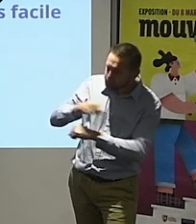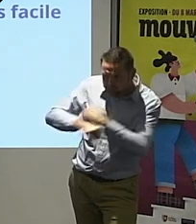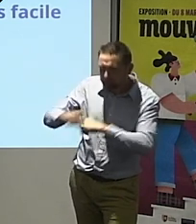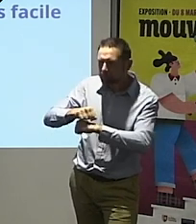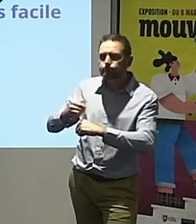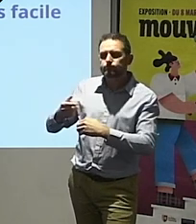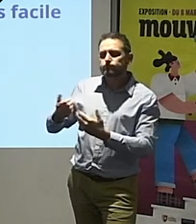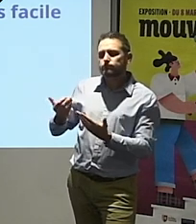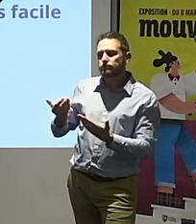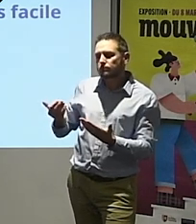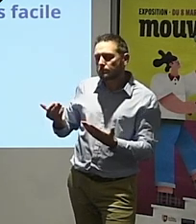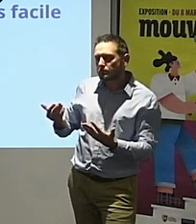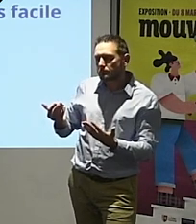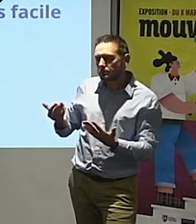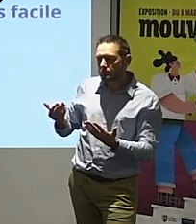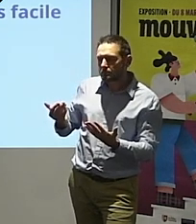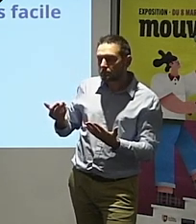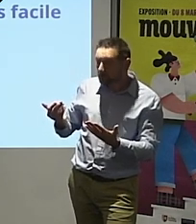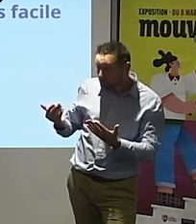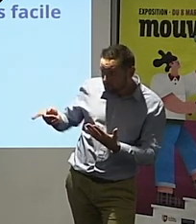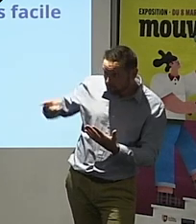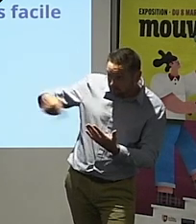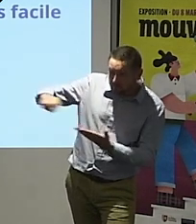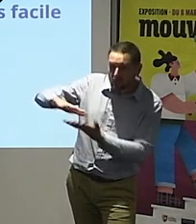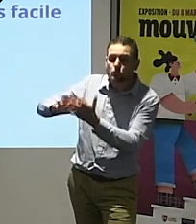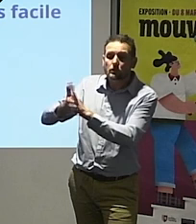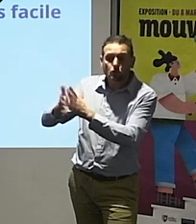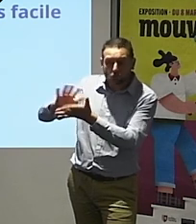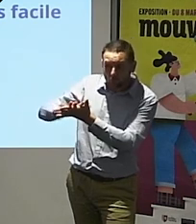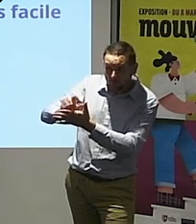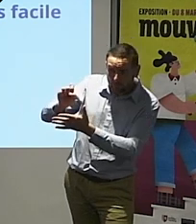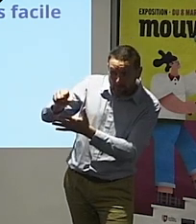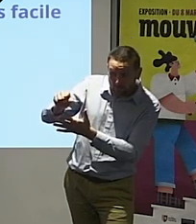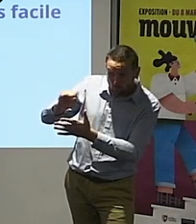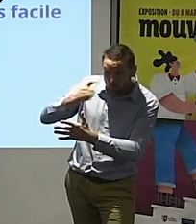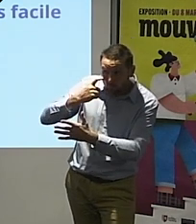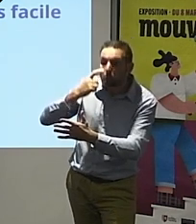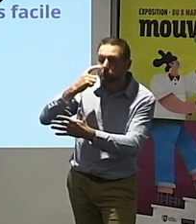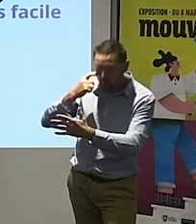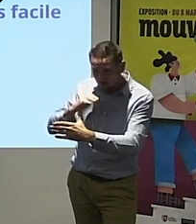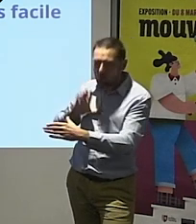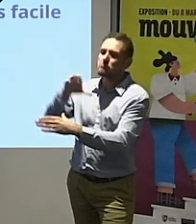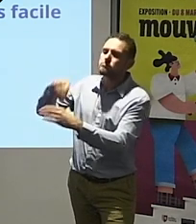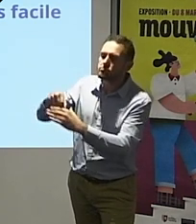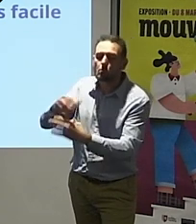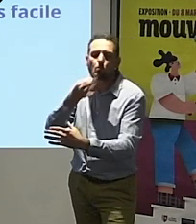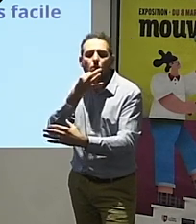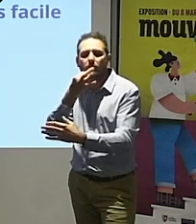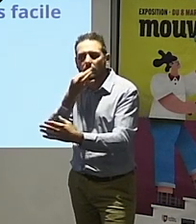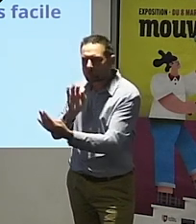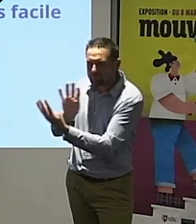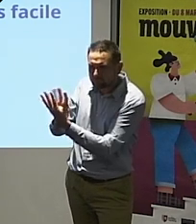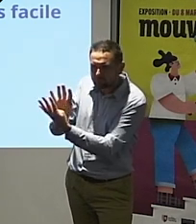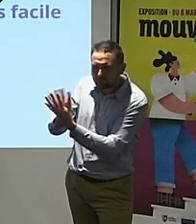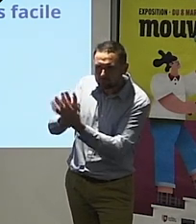fait, quand il y a des associations comme ça, ben moi, ça me permet de rencontrer d'autres personnes qui ont